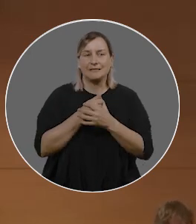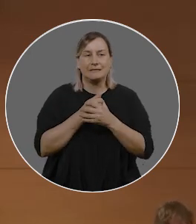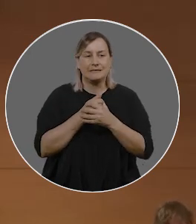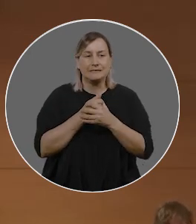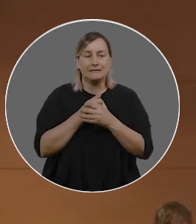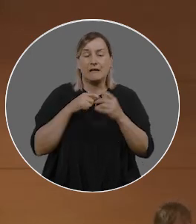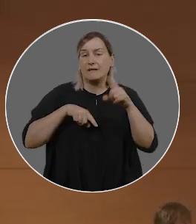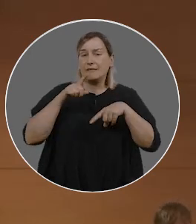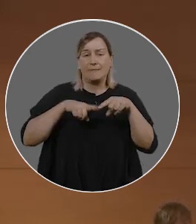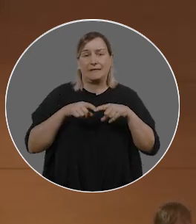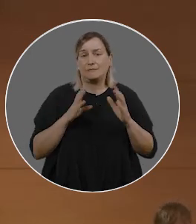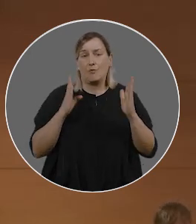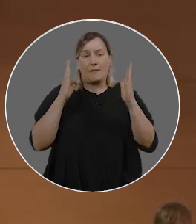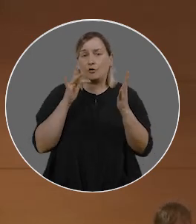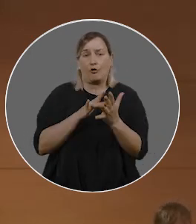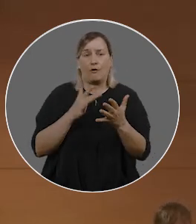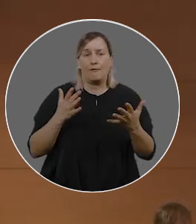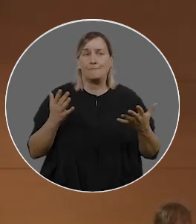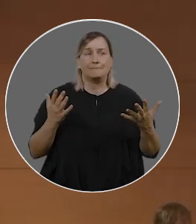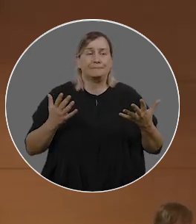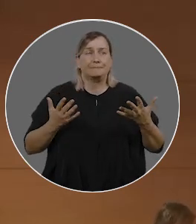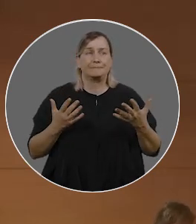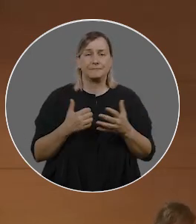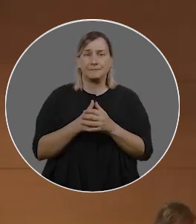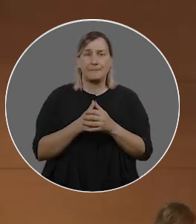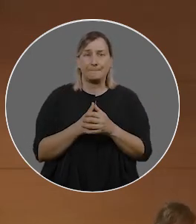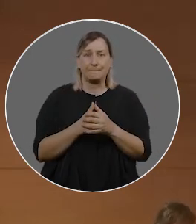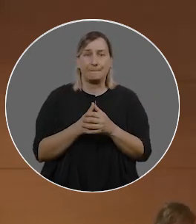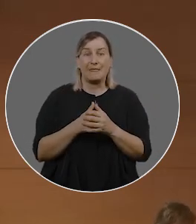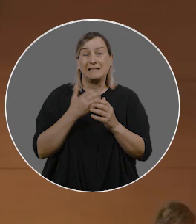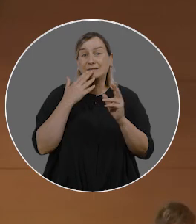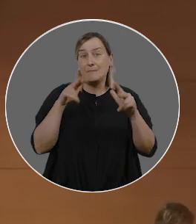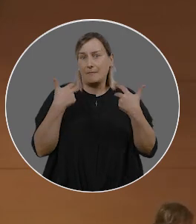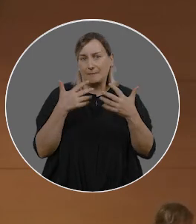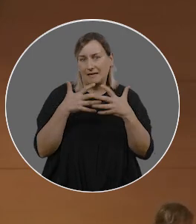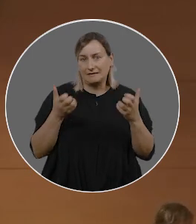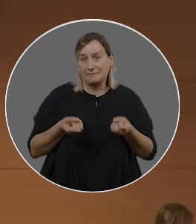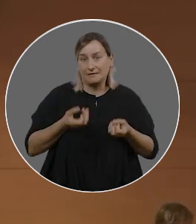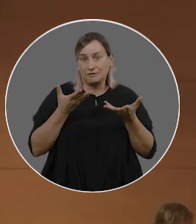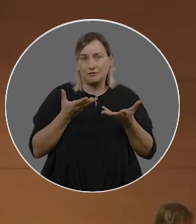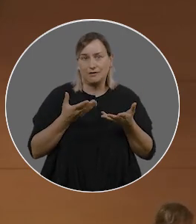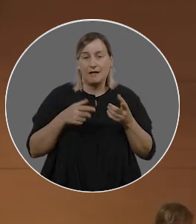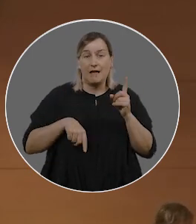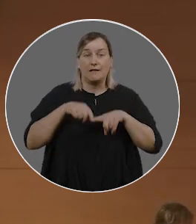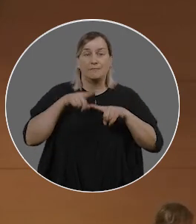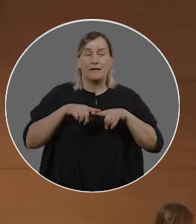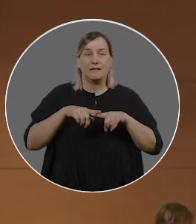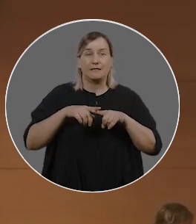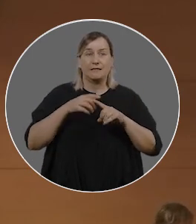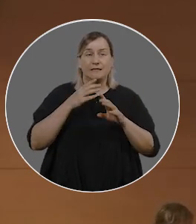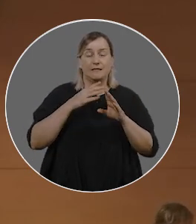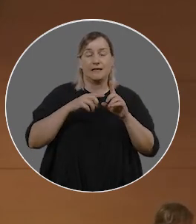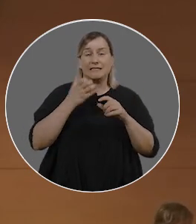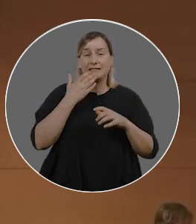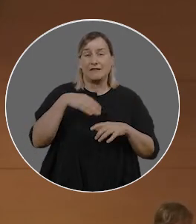Mira, depèn del moment de... Si em permeteu l'expressió, el nivell de